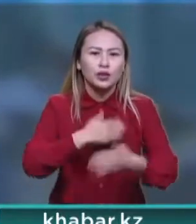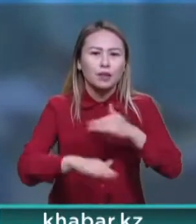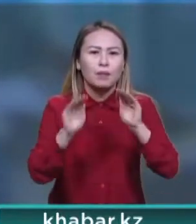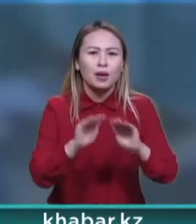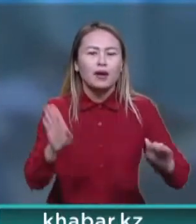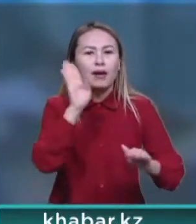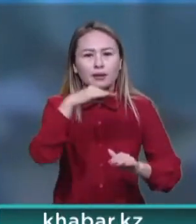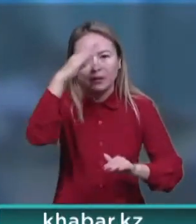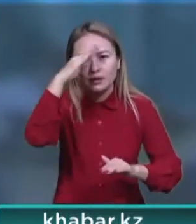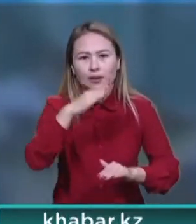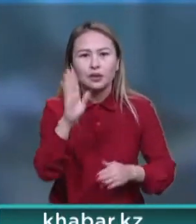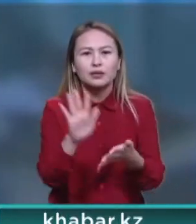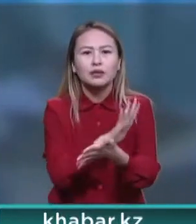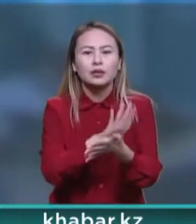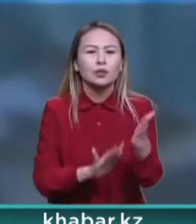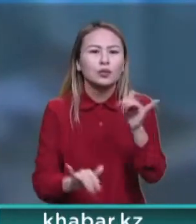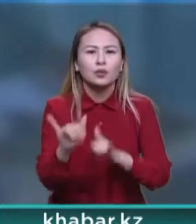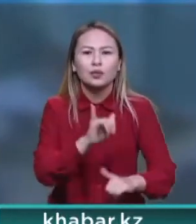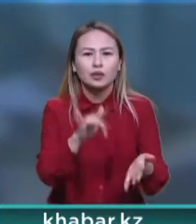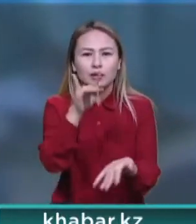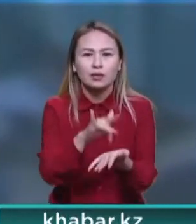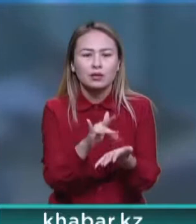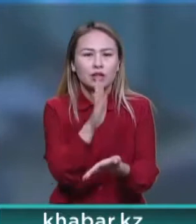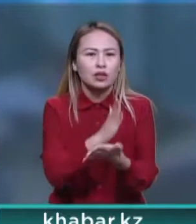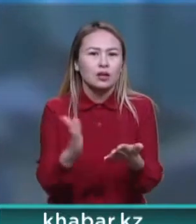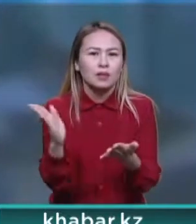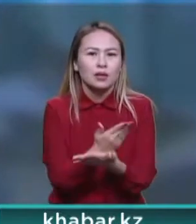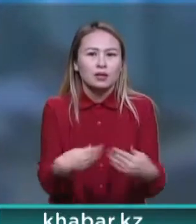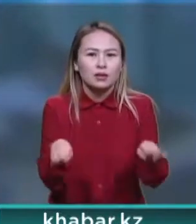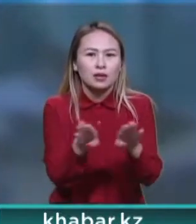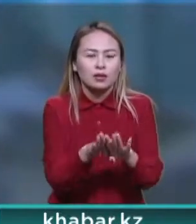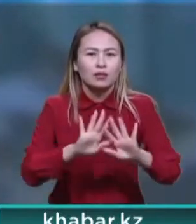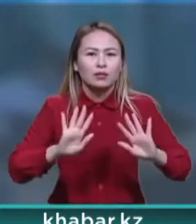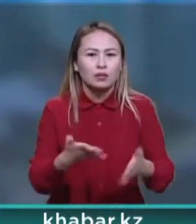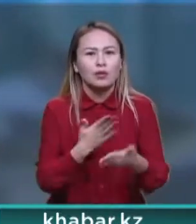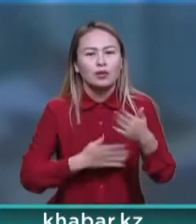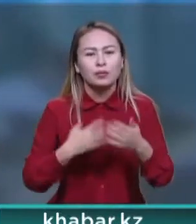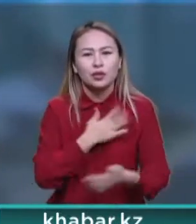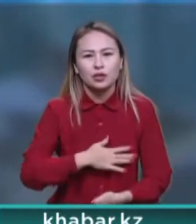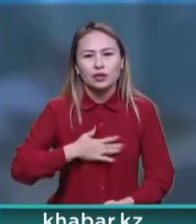мүгедек балалардың ата-аналары тегін көмек көрсететін орталық мүлдем жабылып қала ма деп алаңдап отыр.